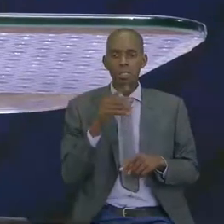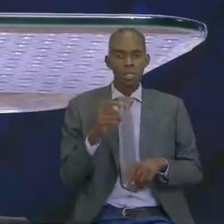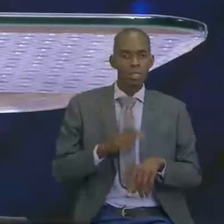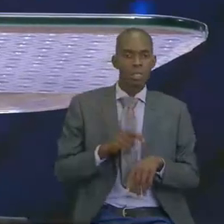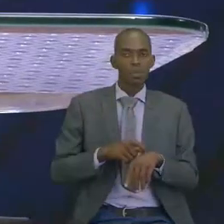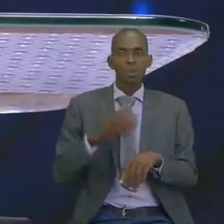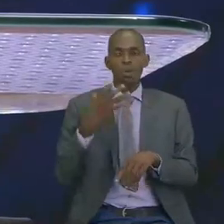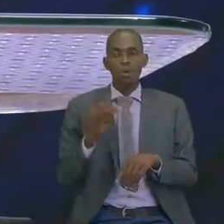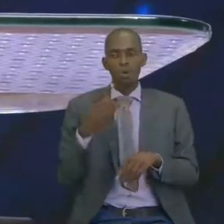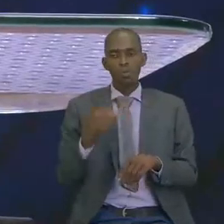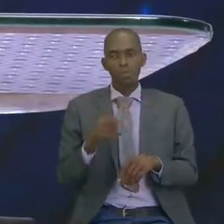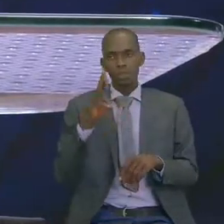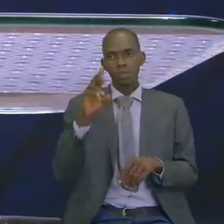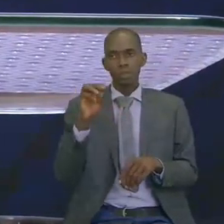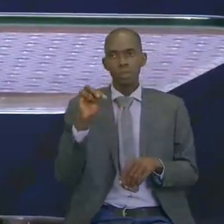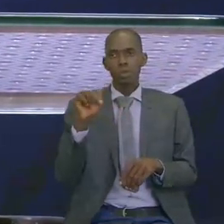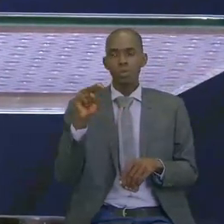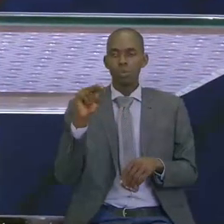entre le royaume